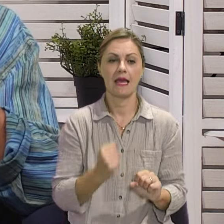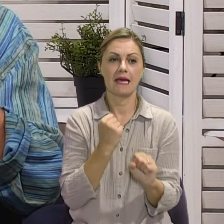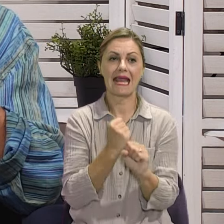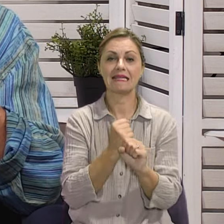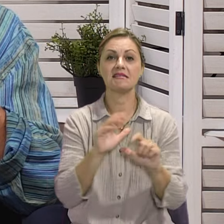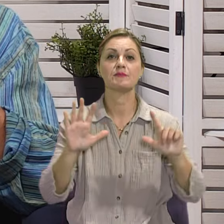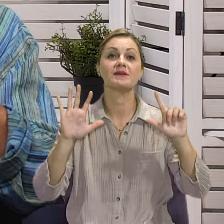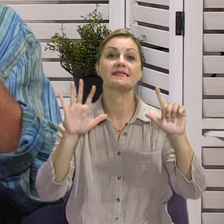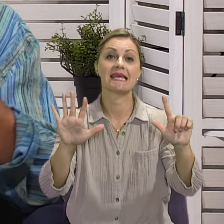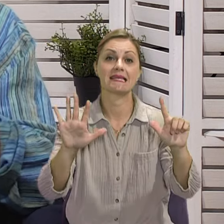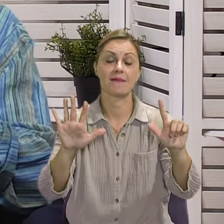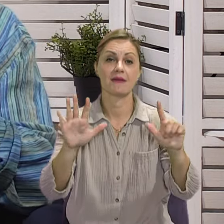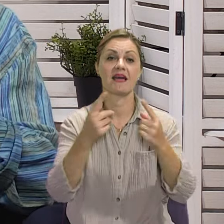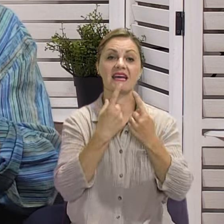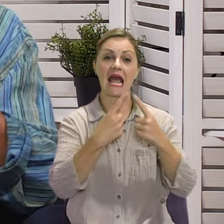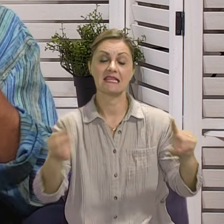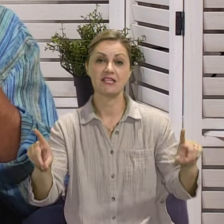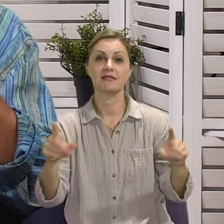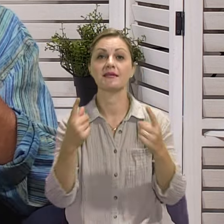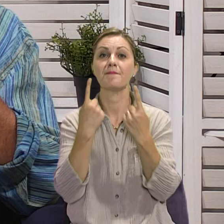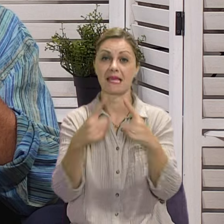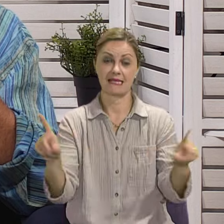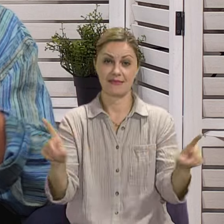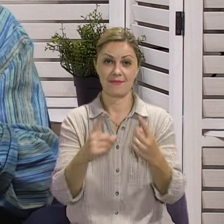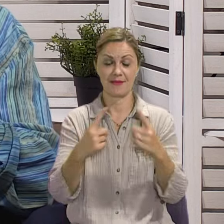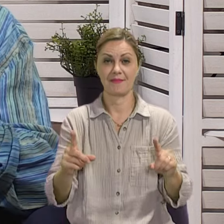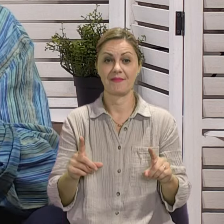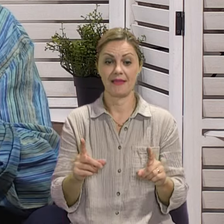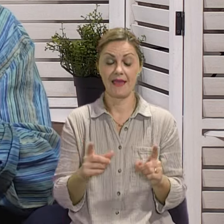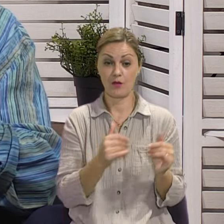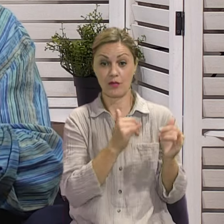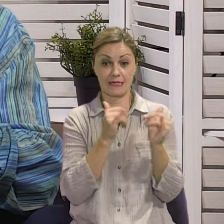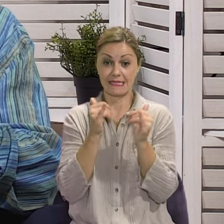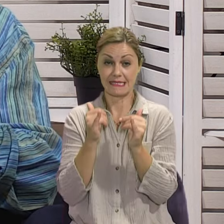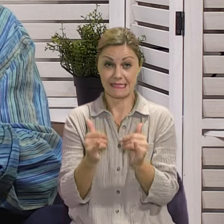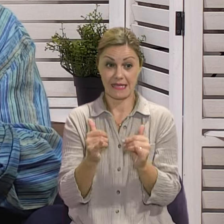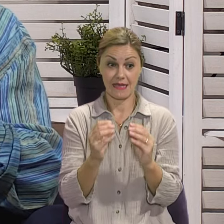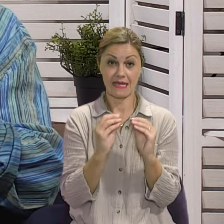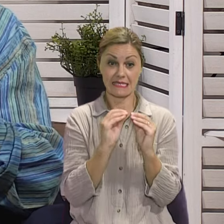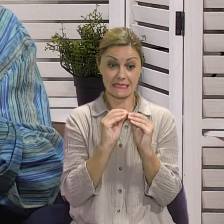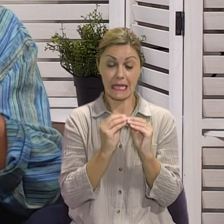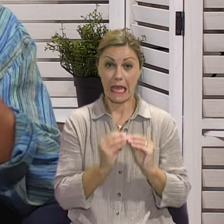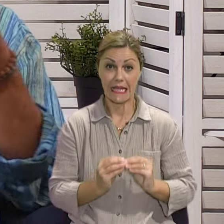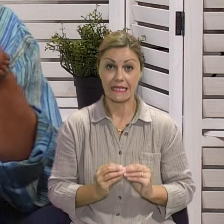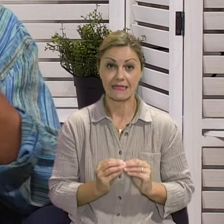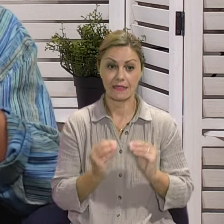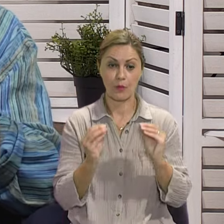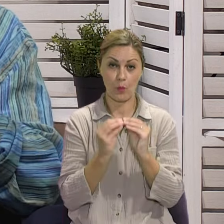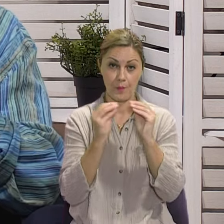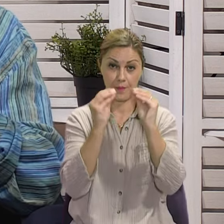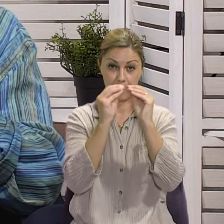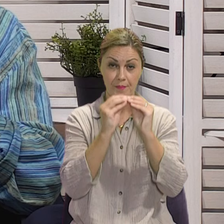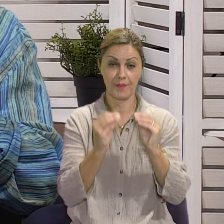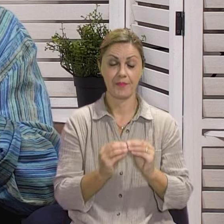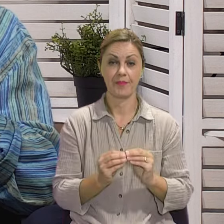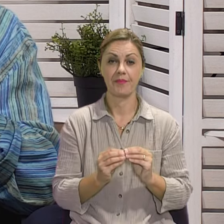7 pjesama i drago mi je da su tek sad skladane, pa večer